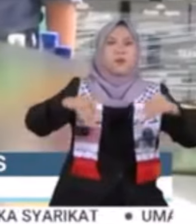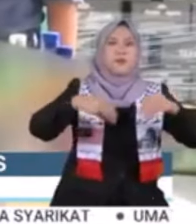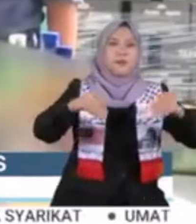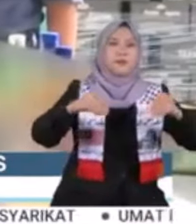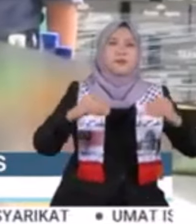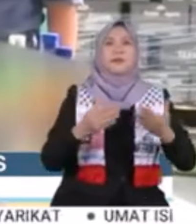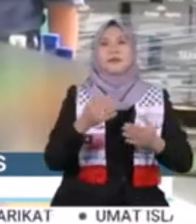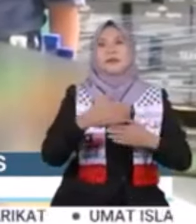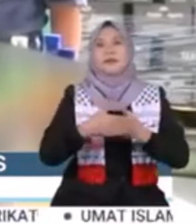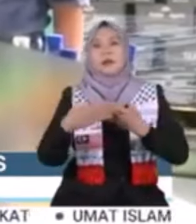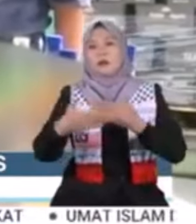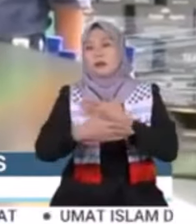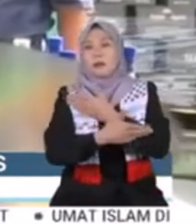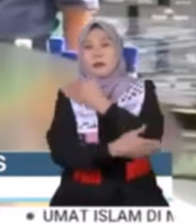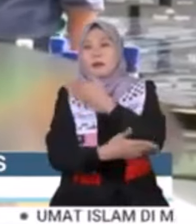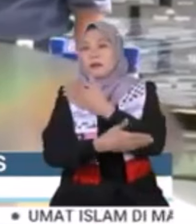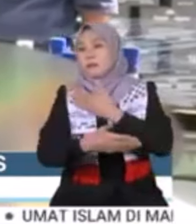negara jiran.